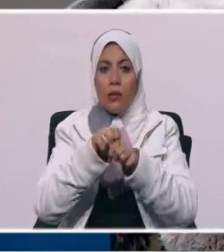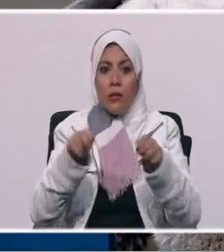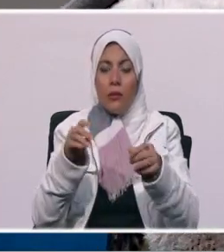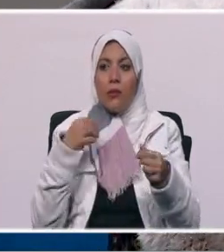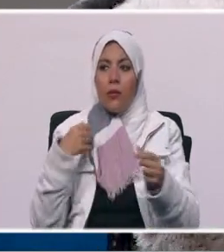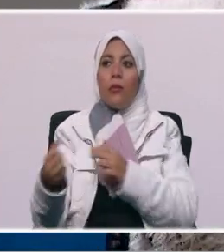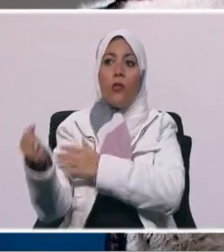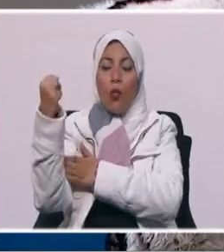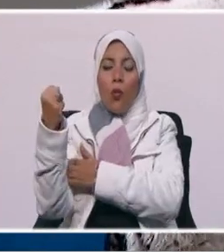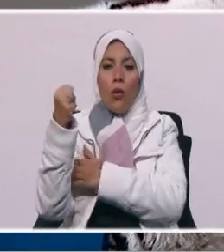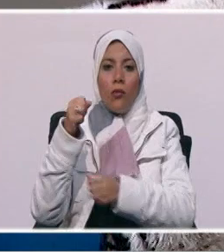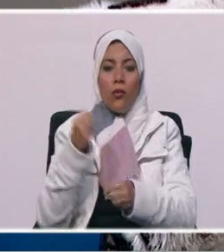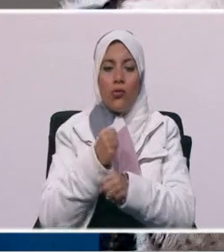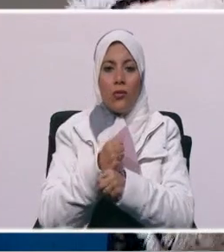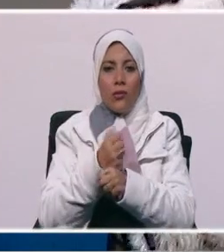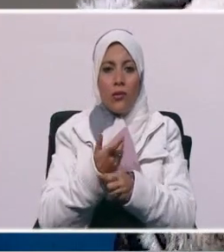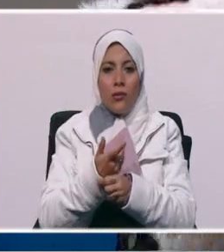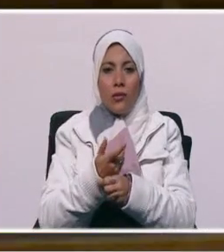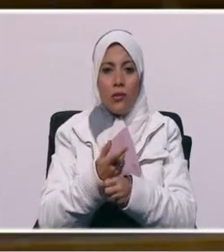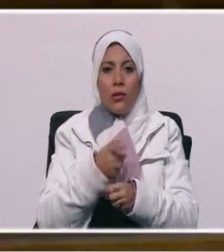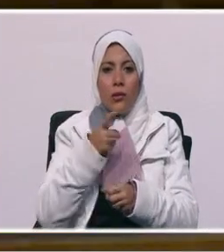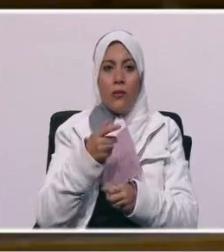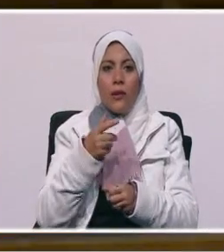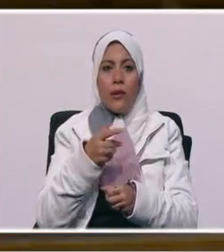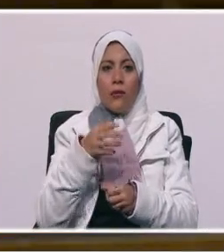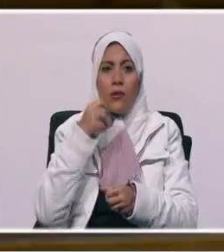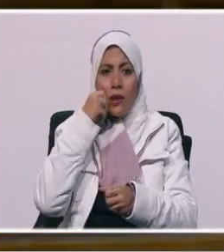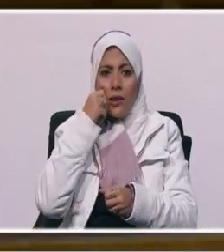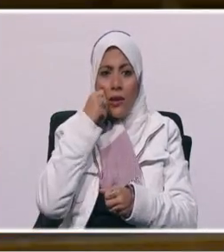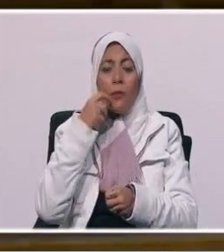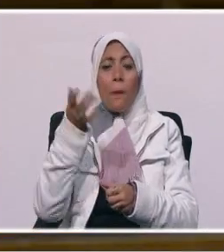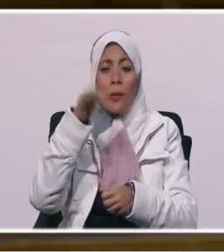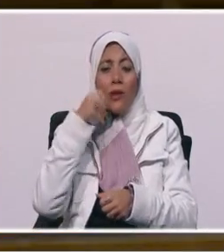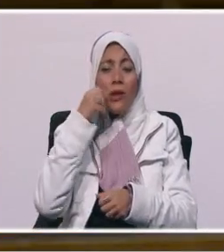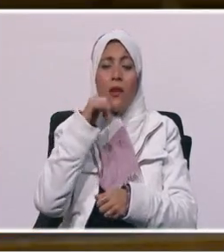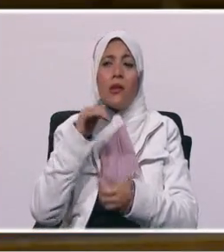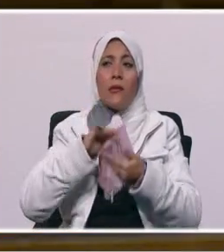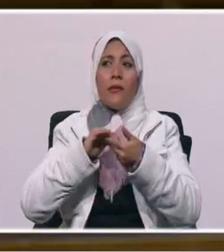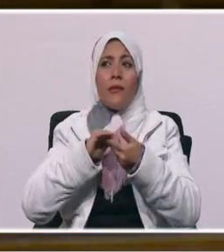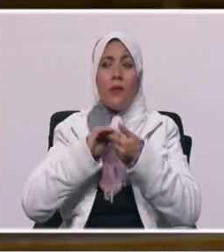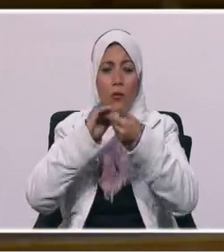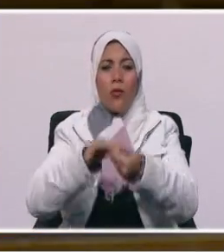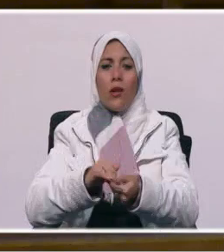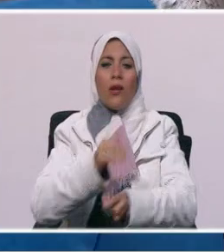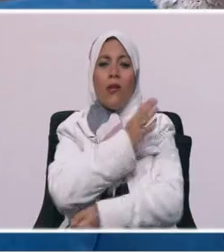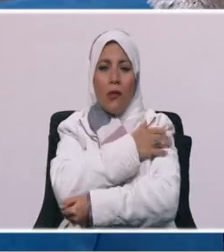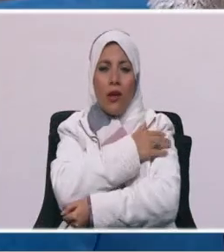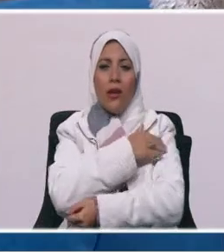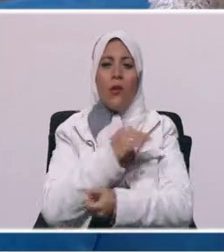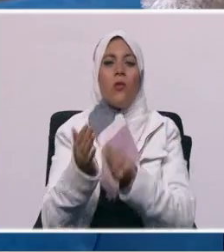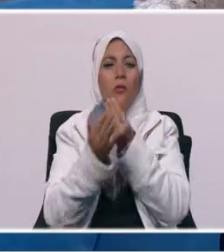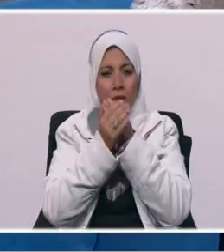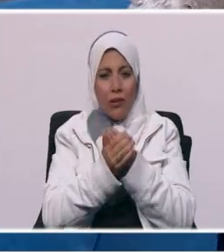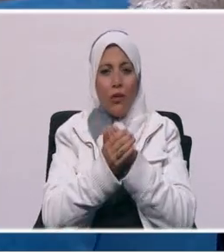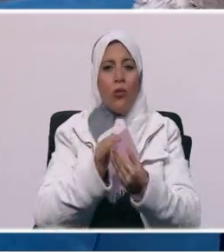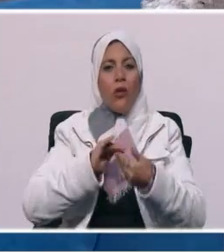قوتي ومصدر ان انا بس اشتغل الانسان الفريال بيحتاج حد يطبطب عليه في المرض تحديدا ويقف جنبه بس كان ممكن يقول له سلامتك.